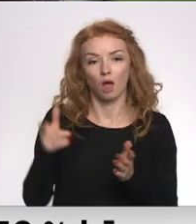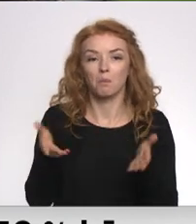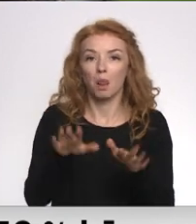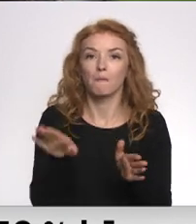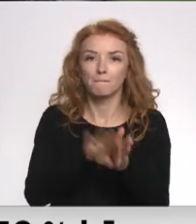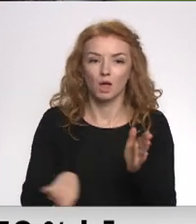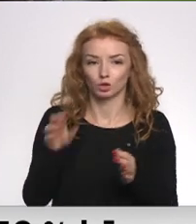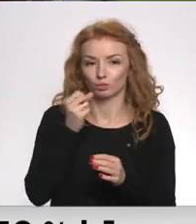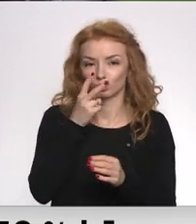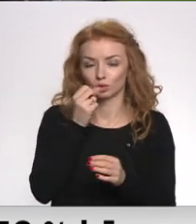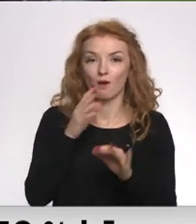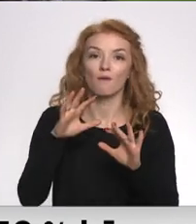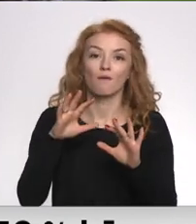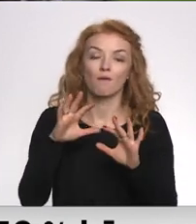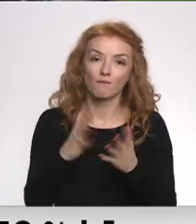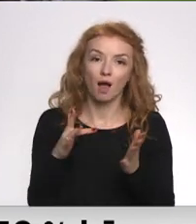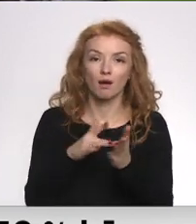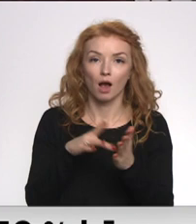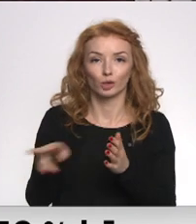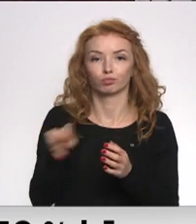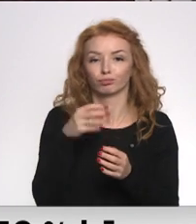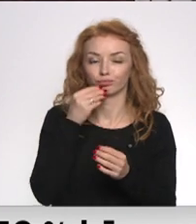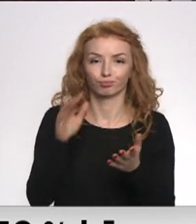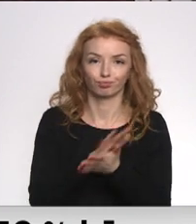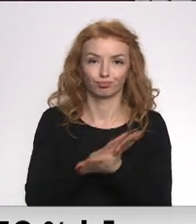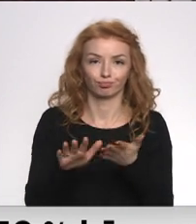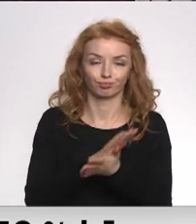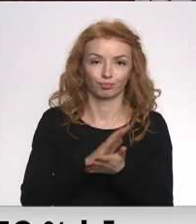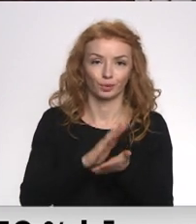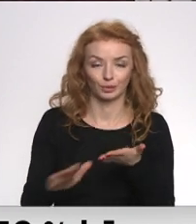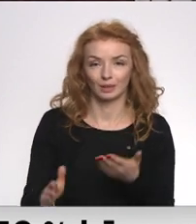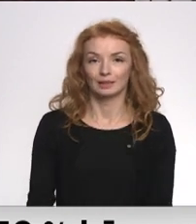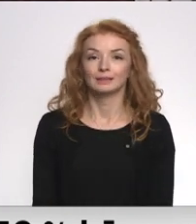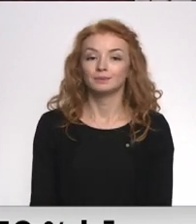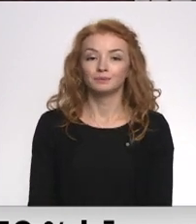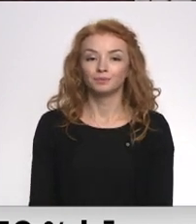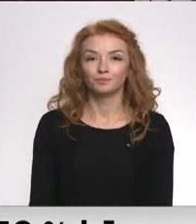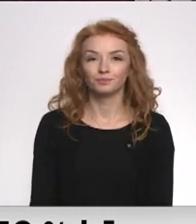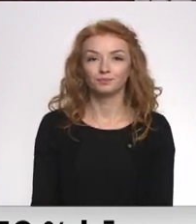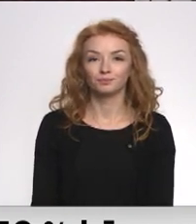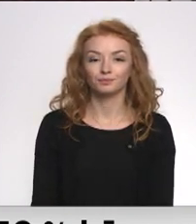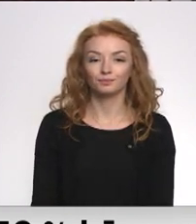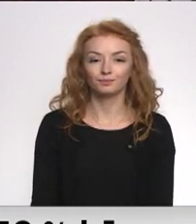pusdienām vai tās paēdis nekodprātīgi. Vita Onstrete, Māris Jurgensons, Latvijas televīzija.